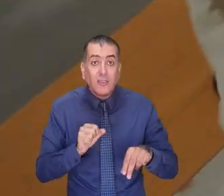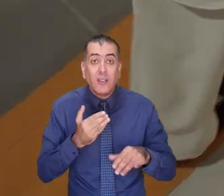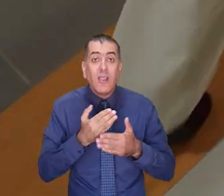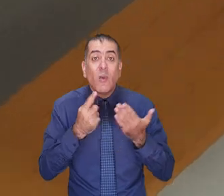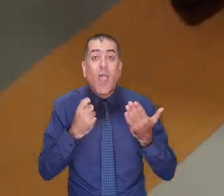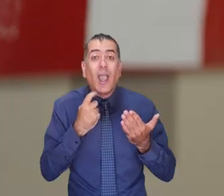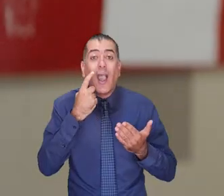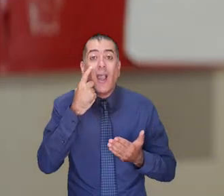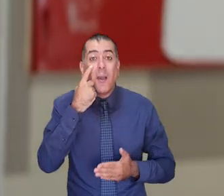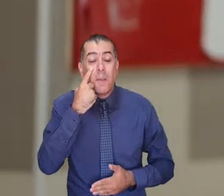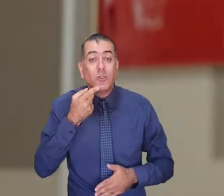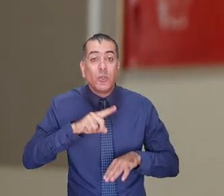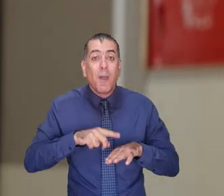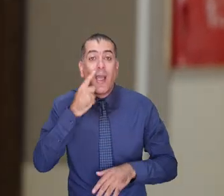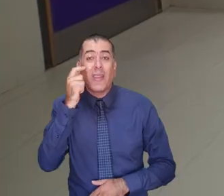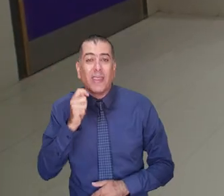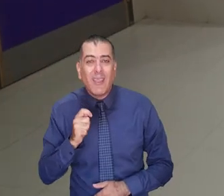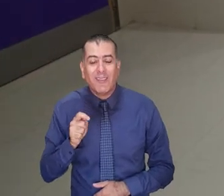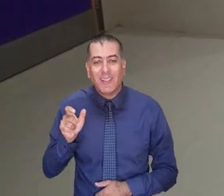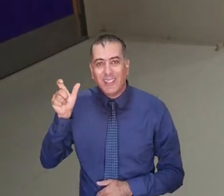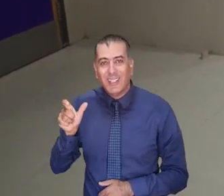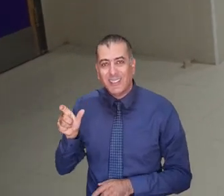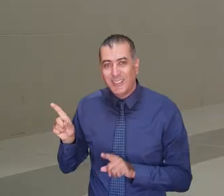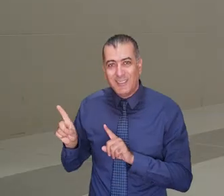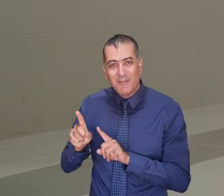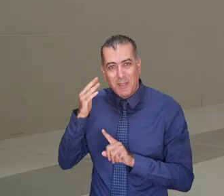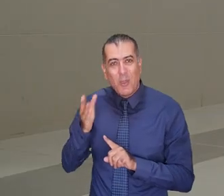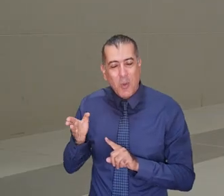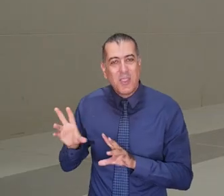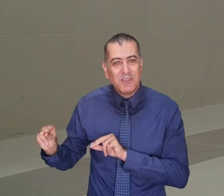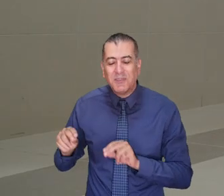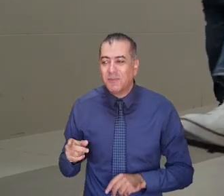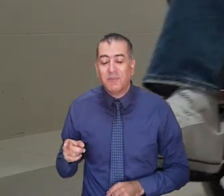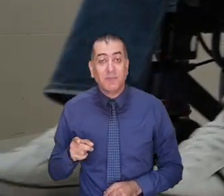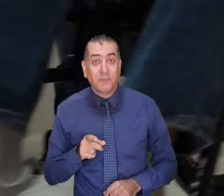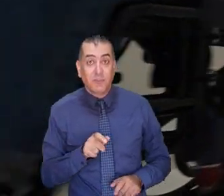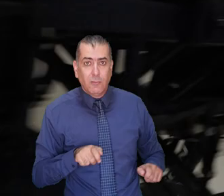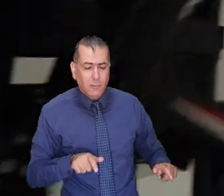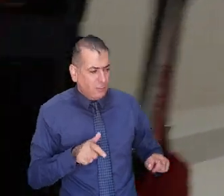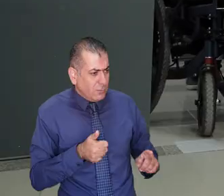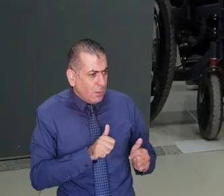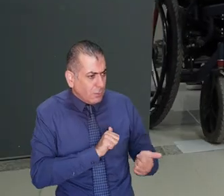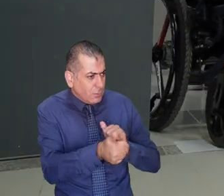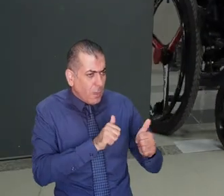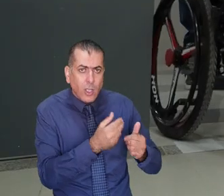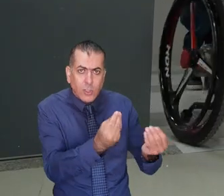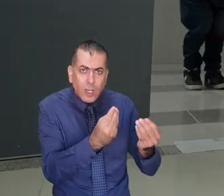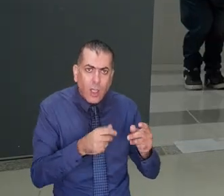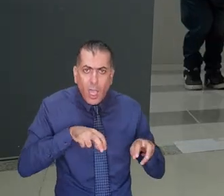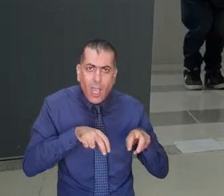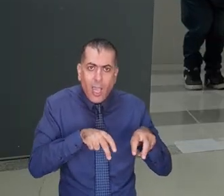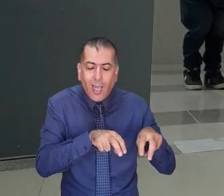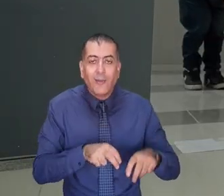لارشاد ذوي الاعاقه البصريه وضعاف البصر مثل صديقتنا ساره معلم استنى شو سبق